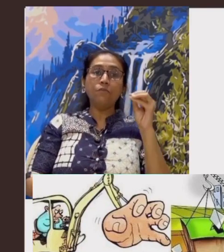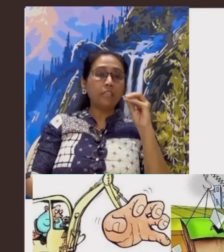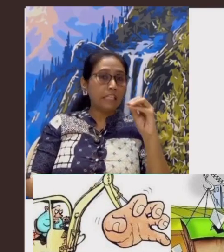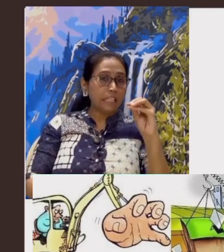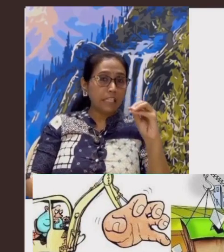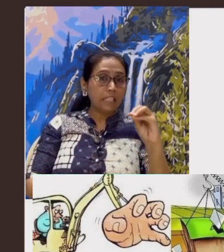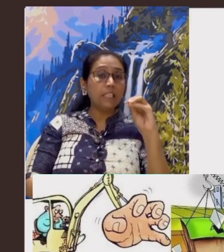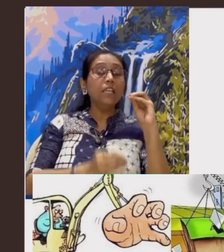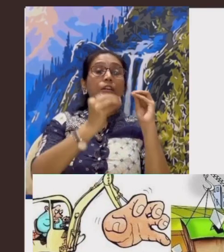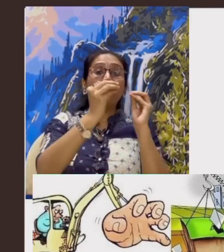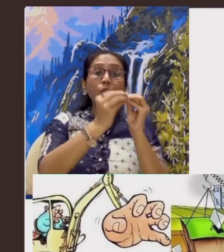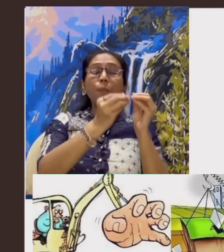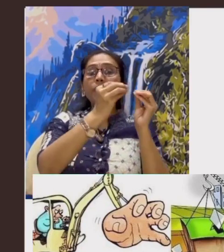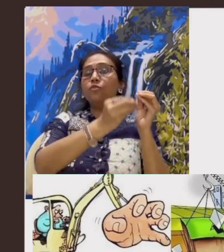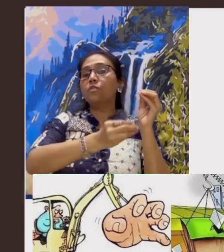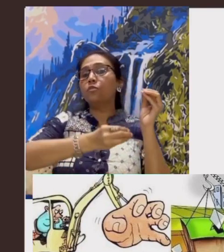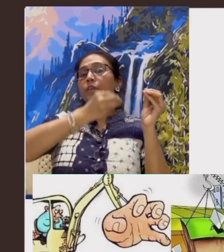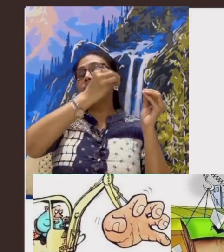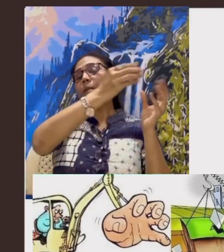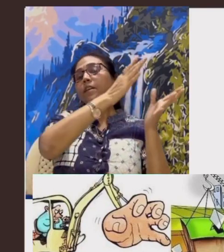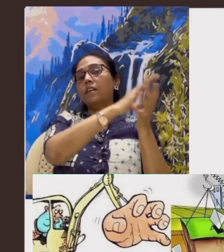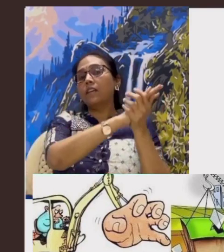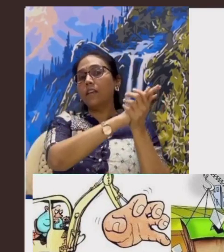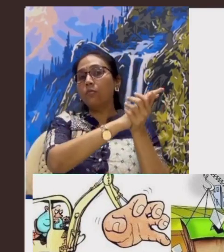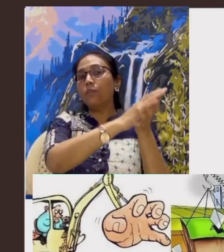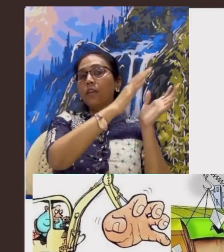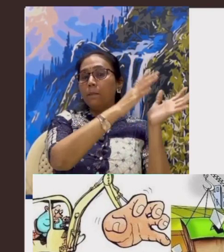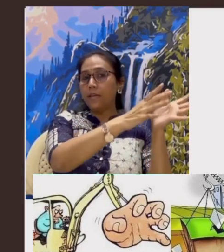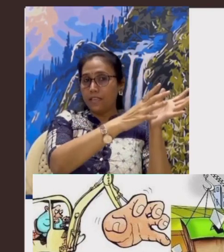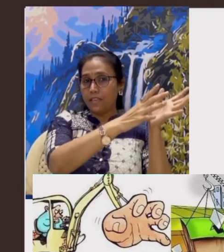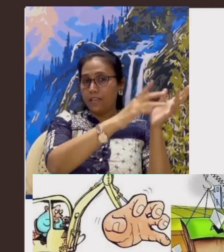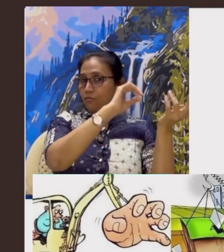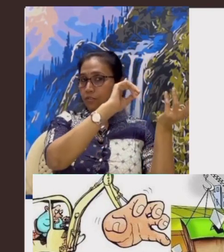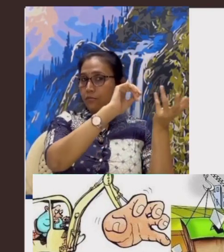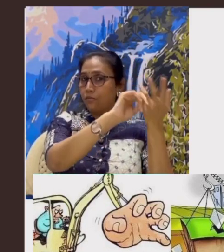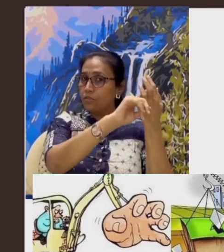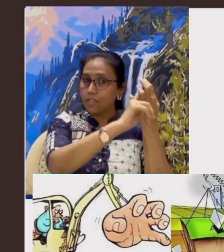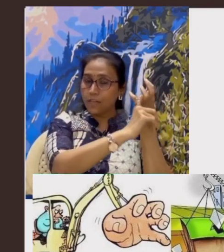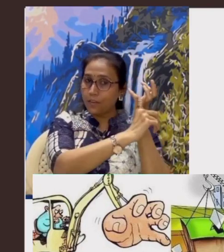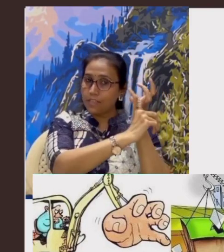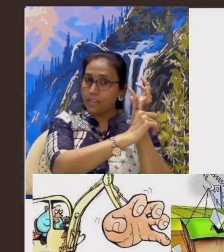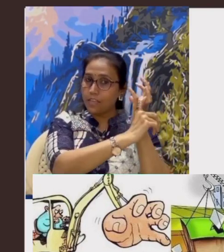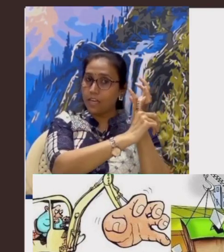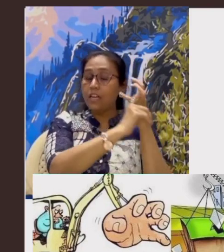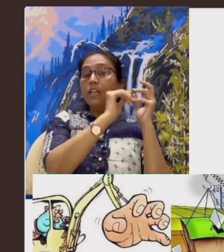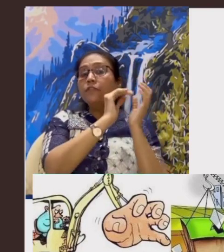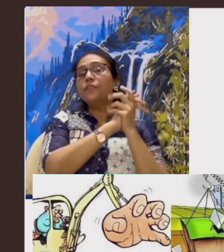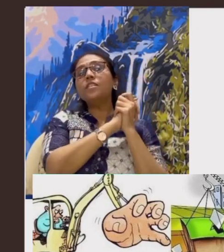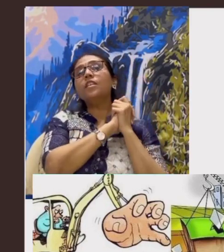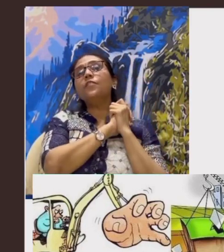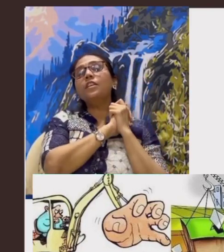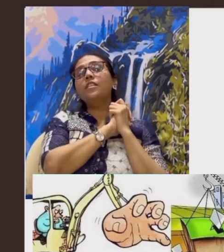वो कहीं ना कहीं ड्यू प्रोसेस को भी ध्यान में रखे हुए बनी है. तो ये फोर्थ सिग्निफिकेंस आ जाएगा.